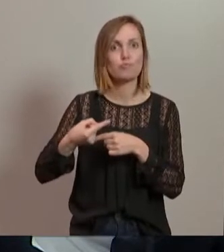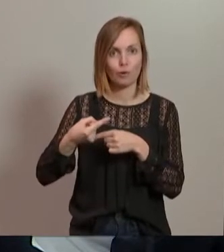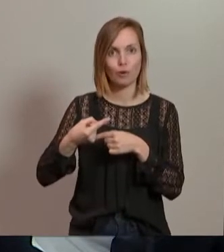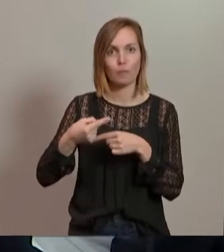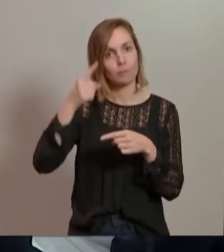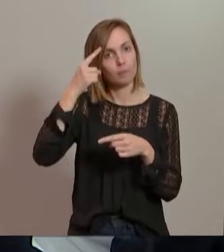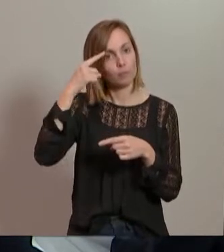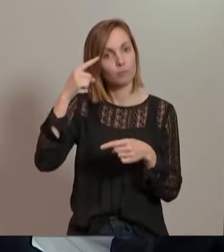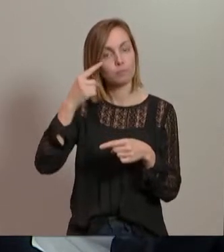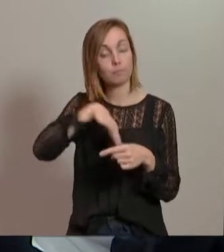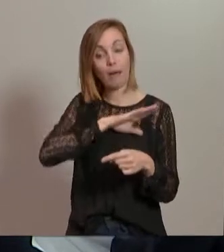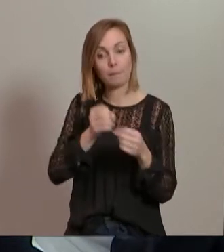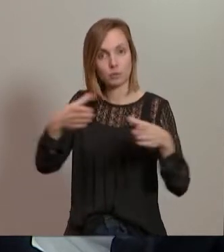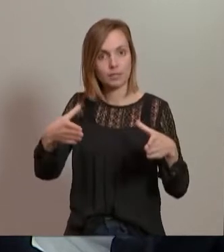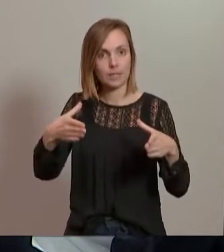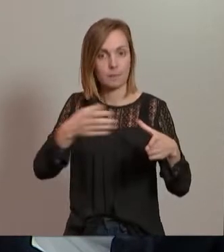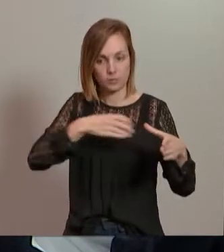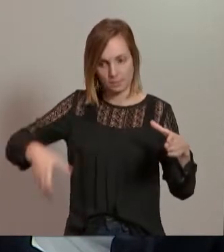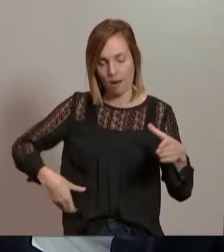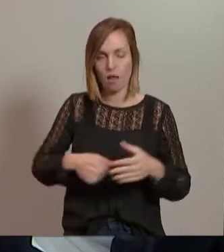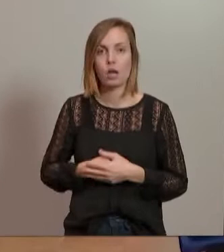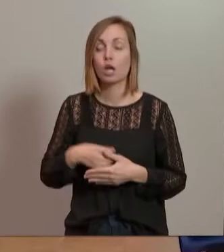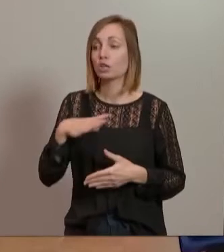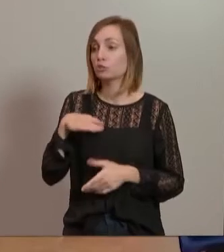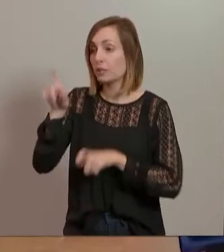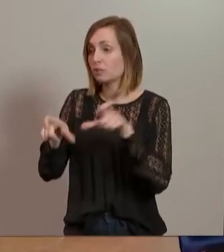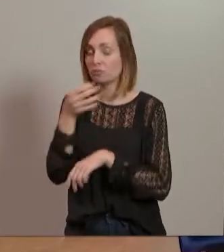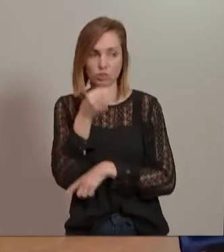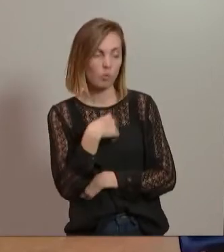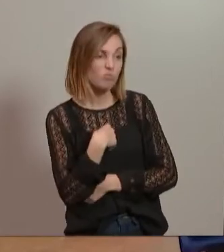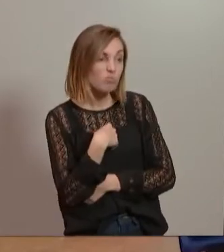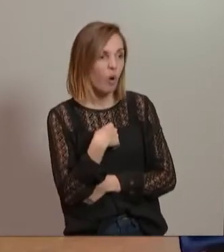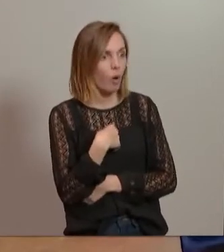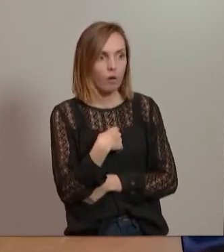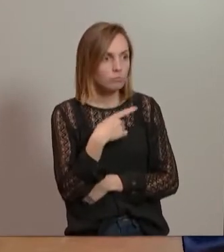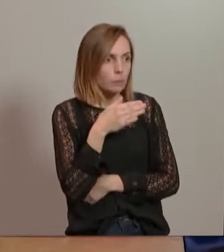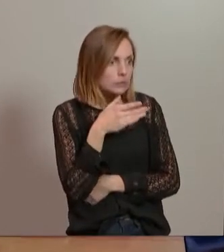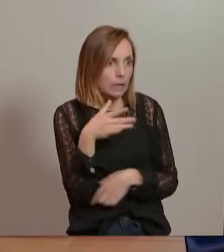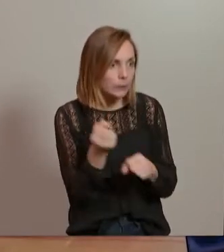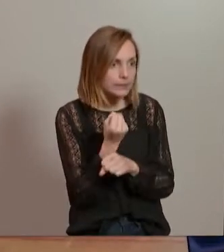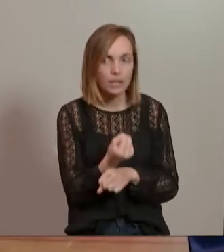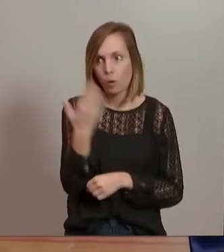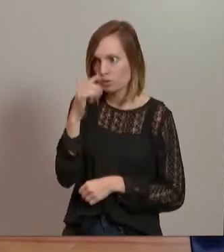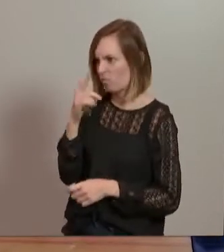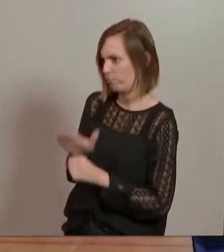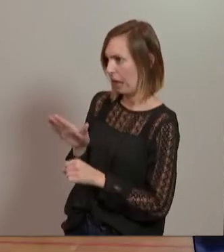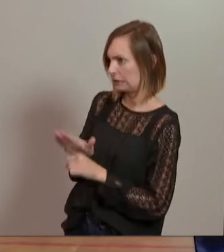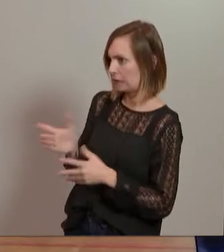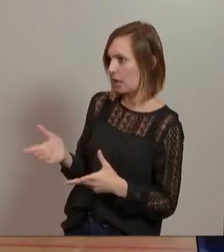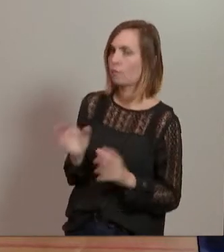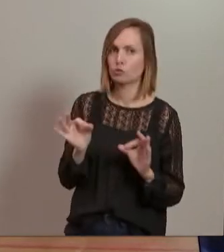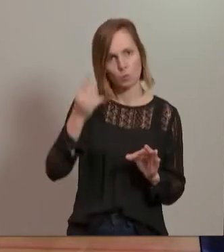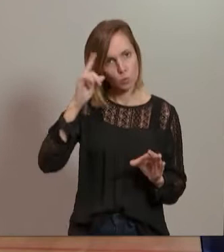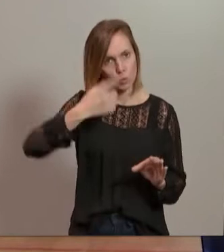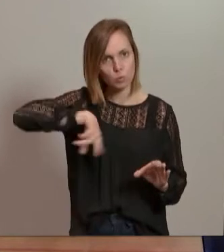majorité municipale. Certains pourront le trouver trop ambitieux, d'autres pas assez. Mais il est pour nous conforme à nos